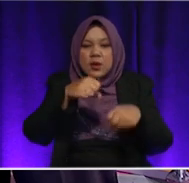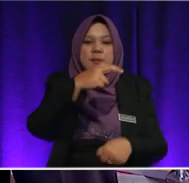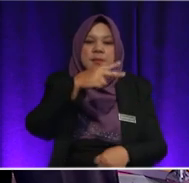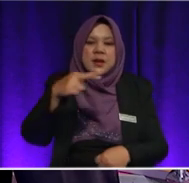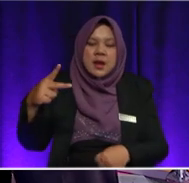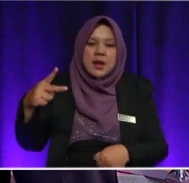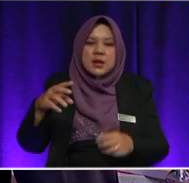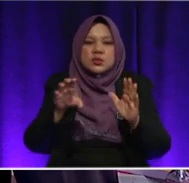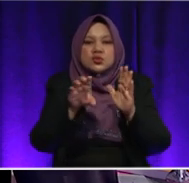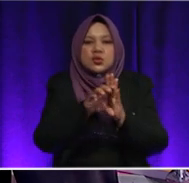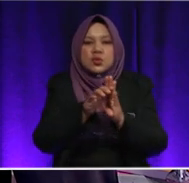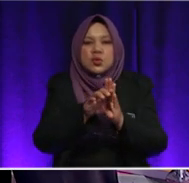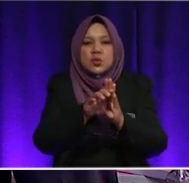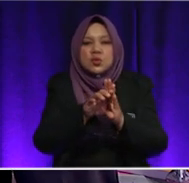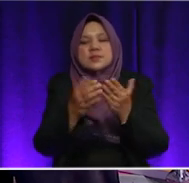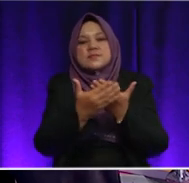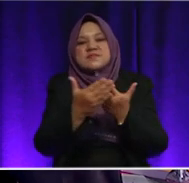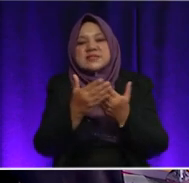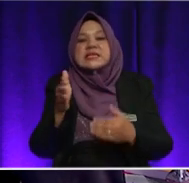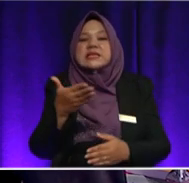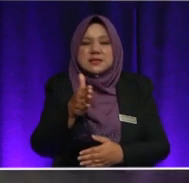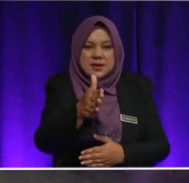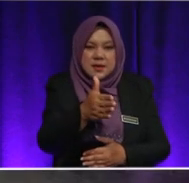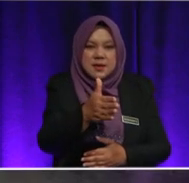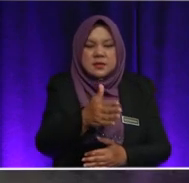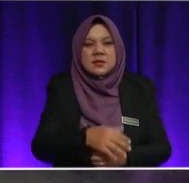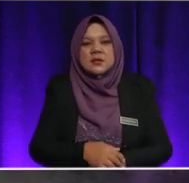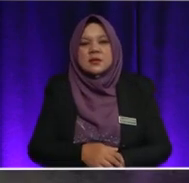contoh yang paling senang adalah ikan kan